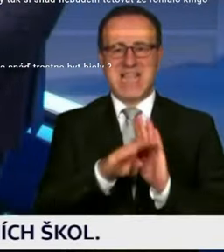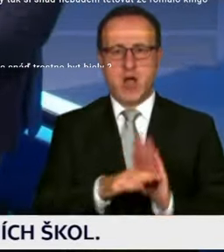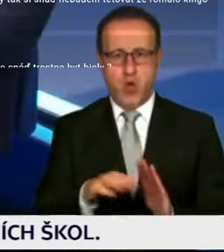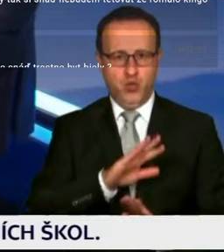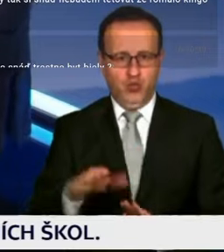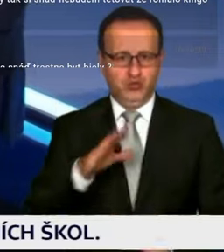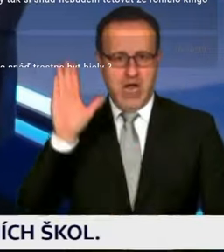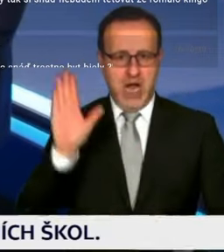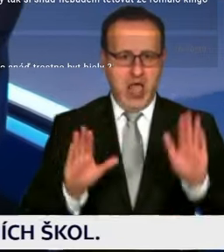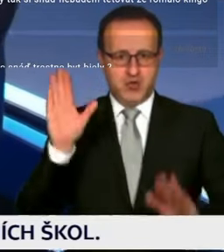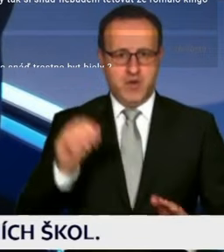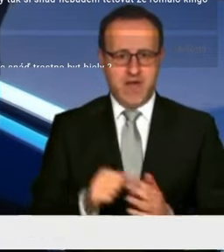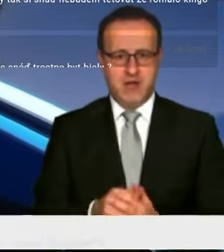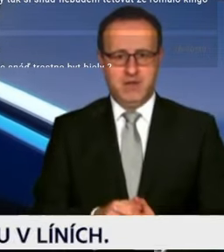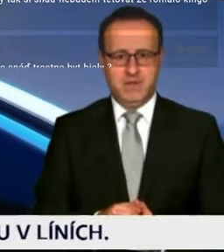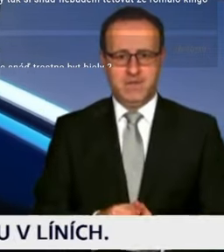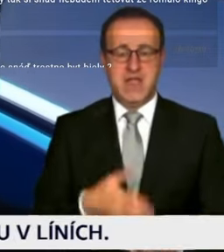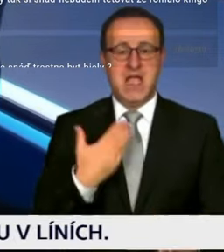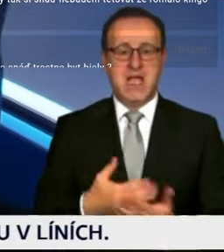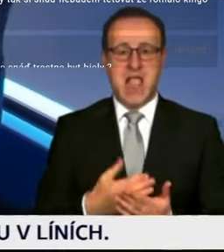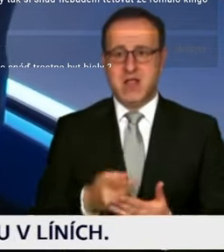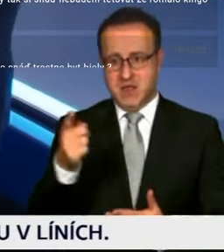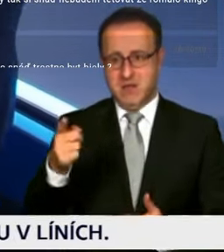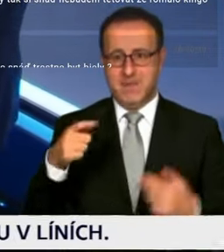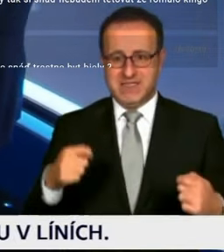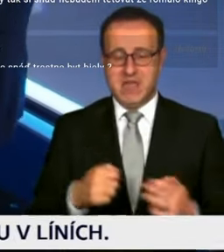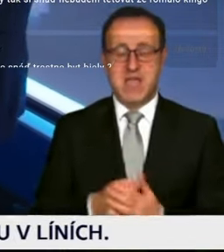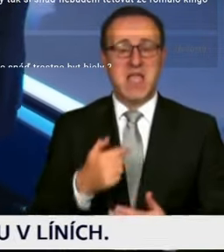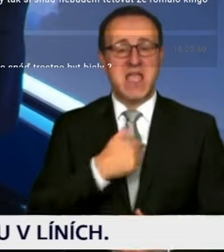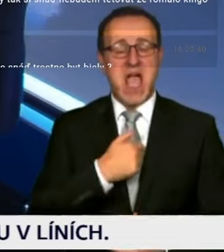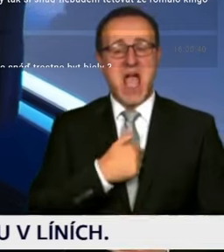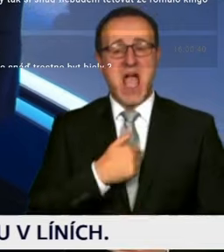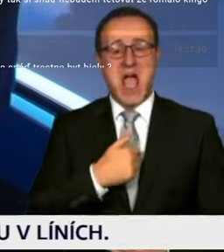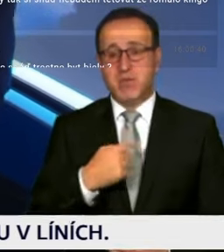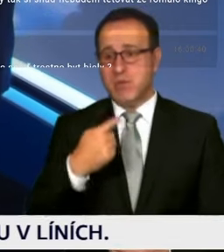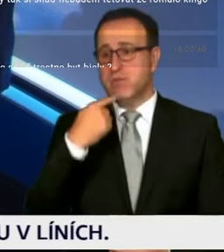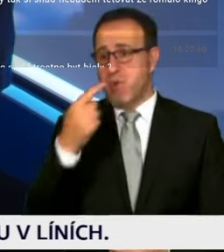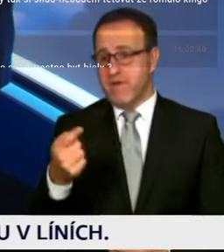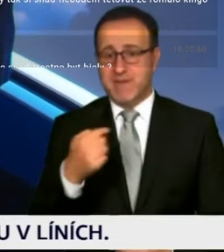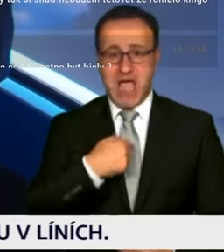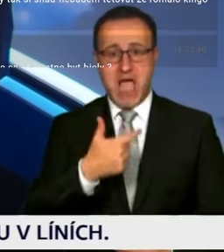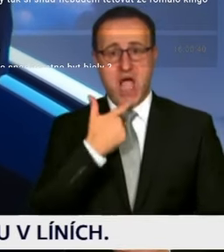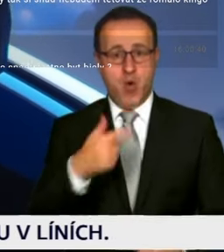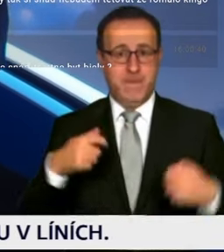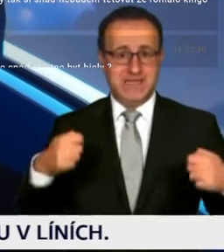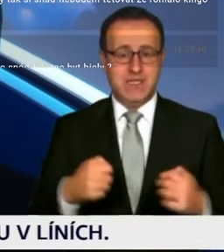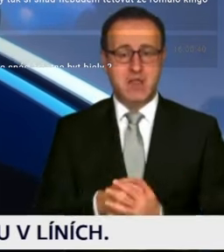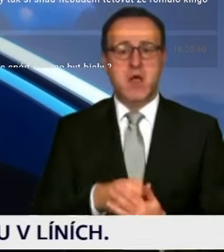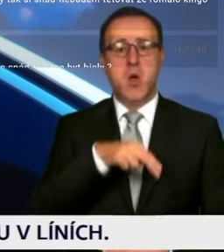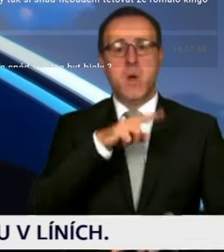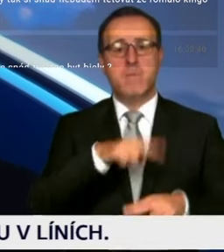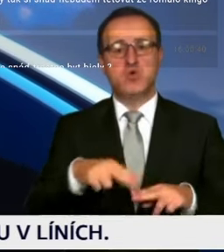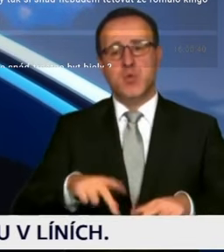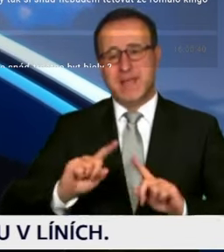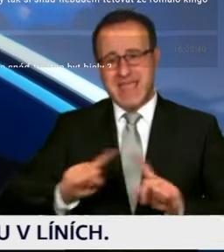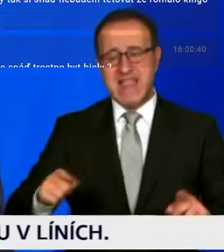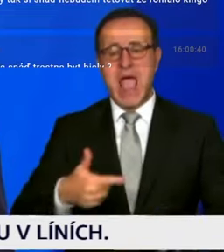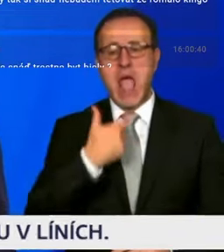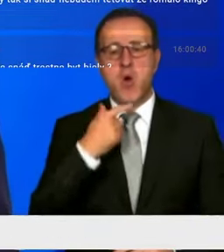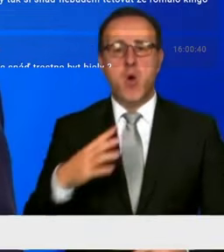keby som bol v daný moment aj prezident Prezident ja na by som vám povedal ja Ako prezident by som bol postupoval inak ako pani